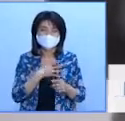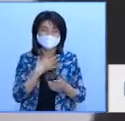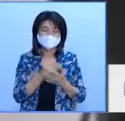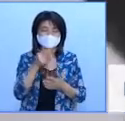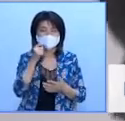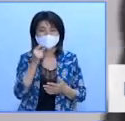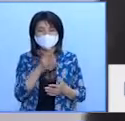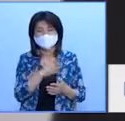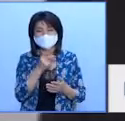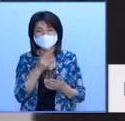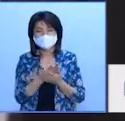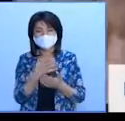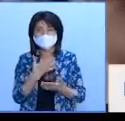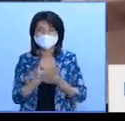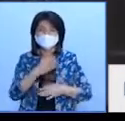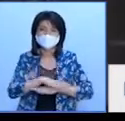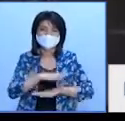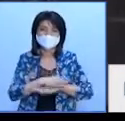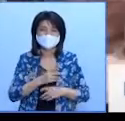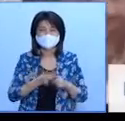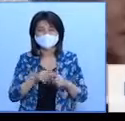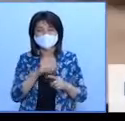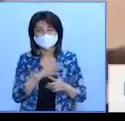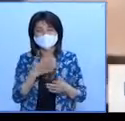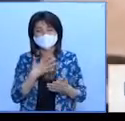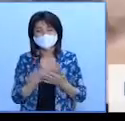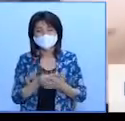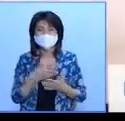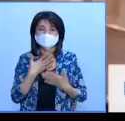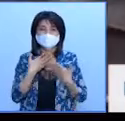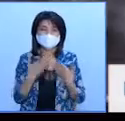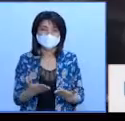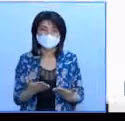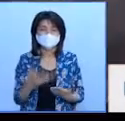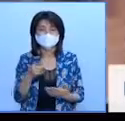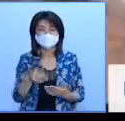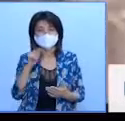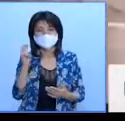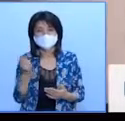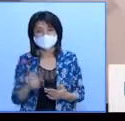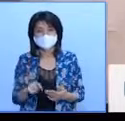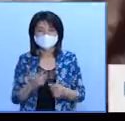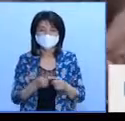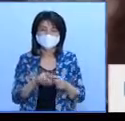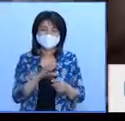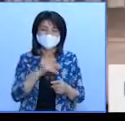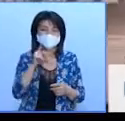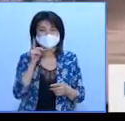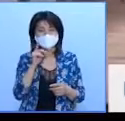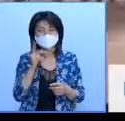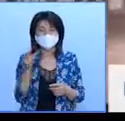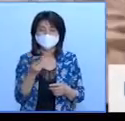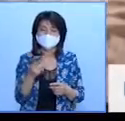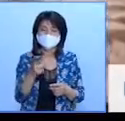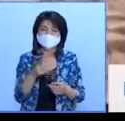пример. Произведение Азат демонстрирует не только свое отношение к той кровопролитной войне, но и дает посыл молодежи, что нужно ценить